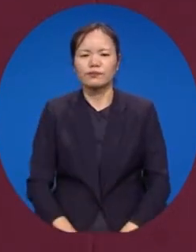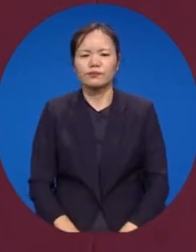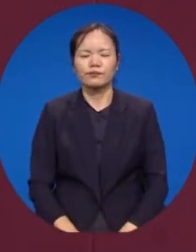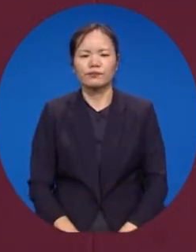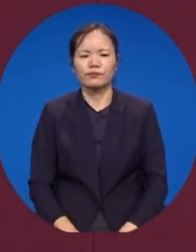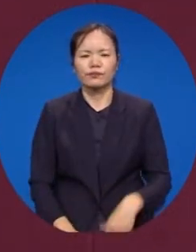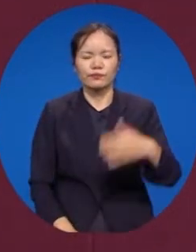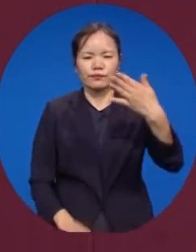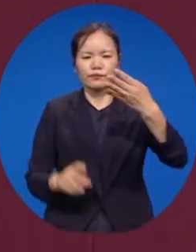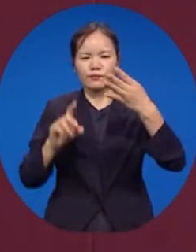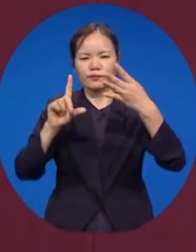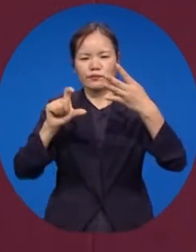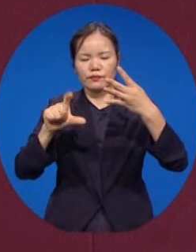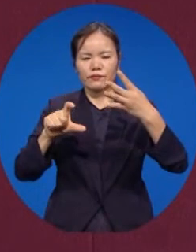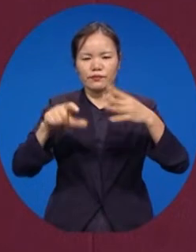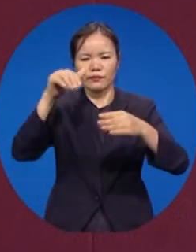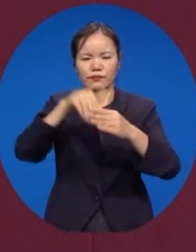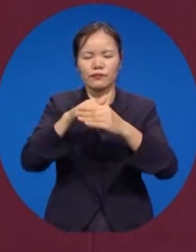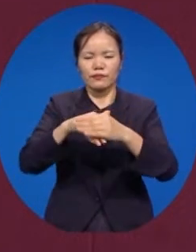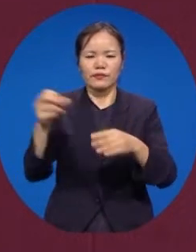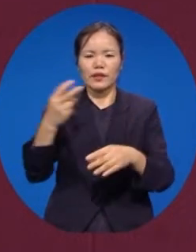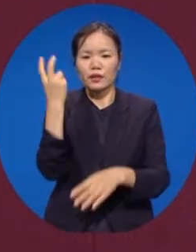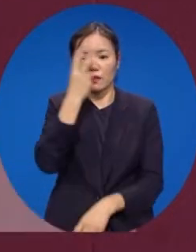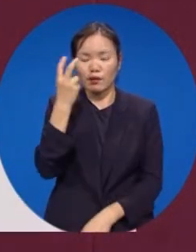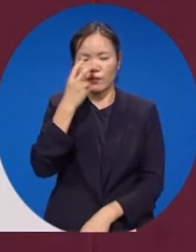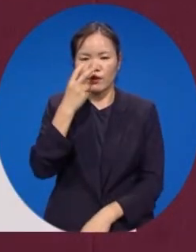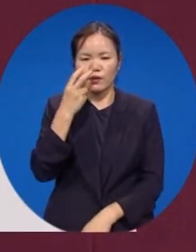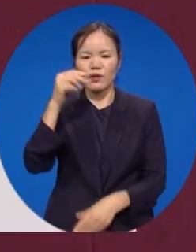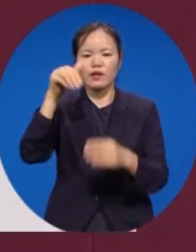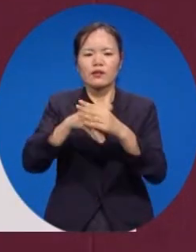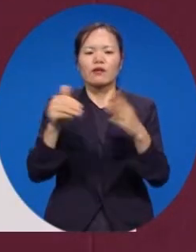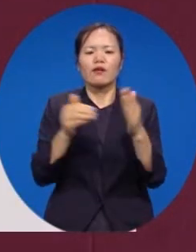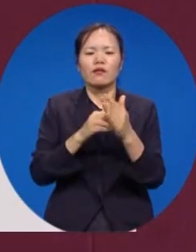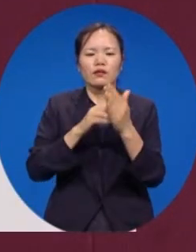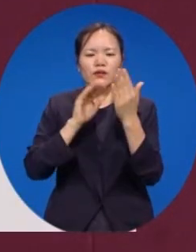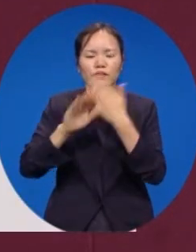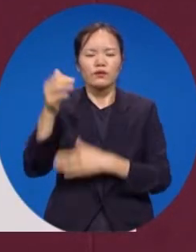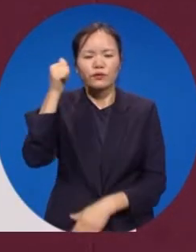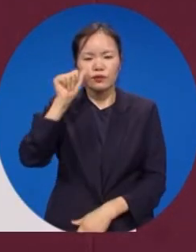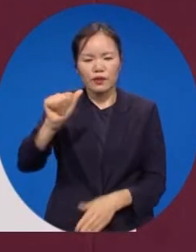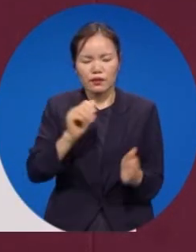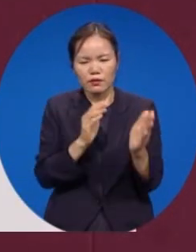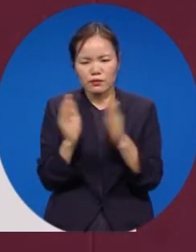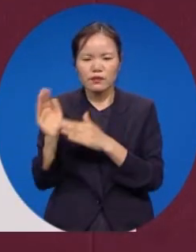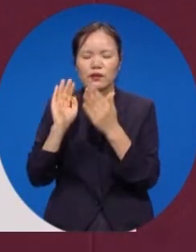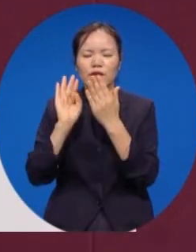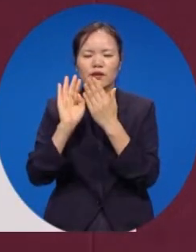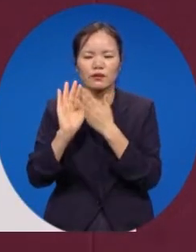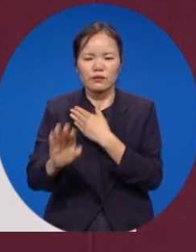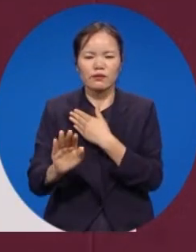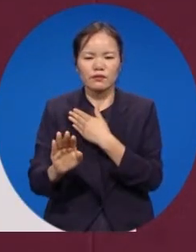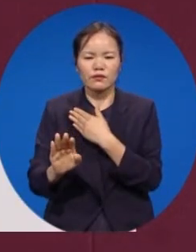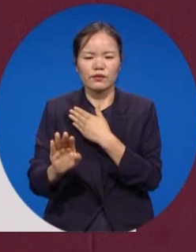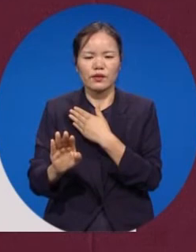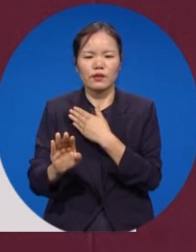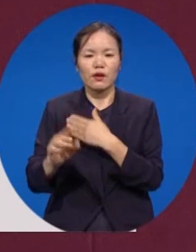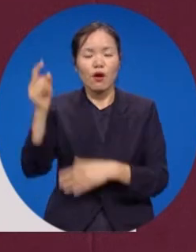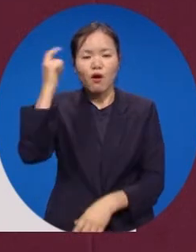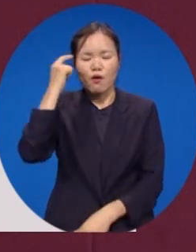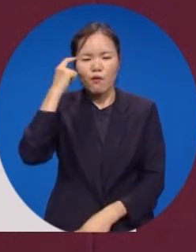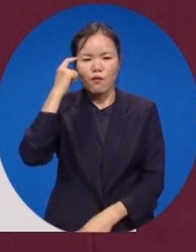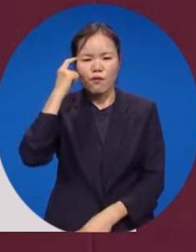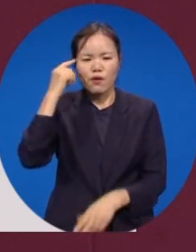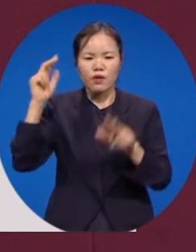4.15 총선 재검표는 선거가 끝난 지 다섯 달이나 지났는데도 아무런 이유도 없이 왜